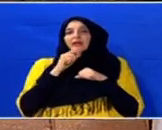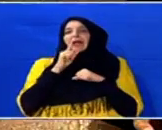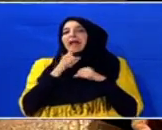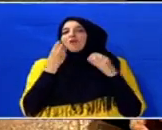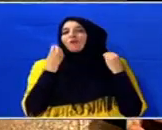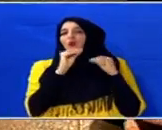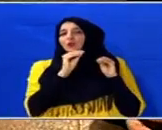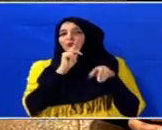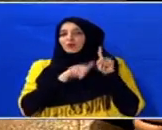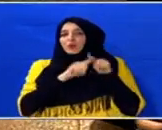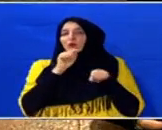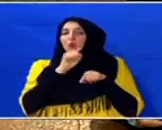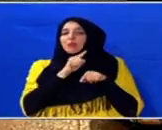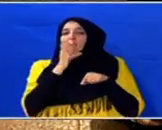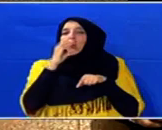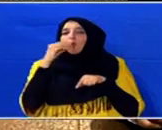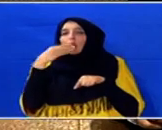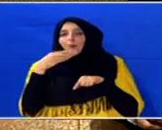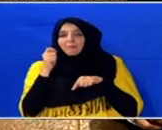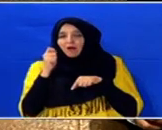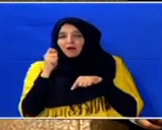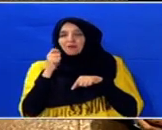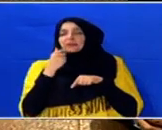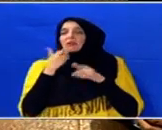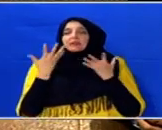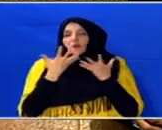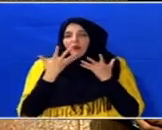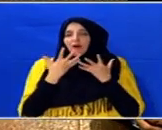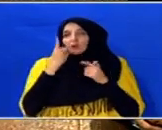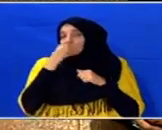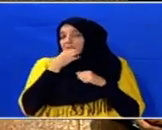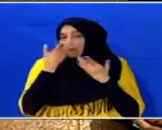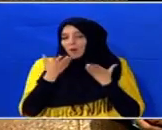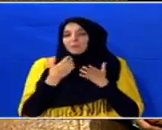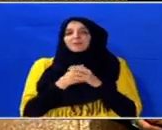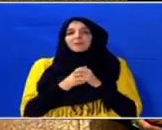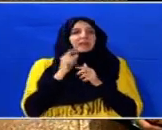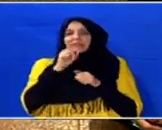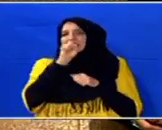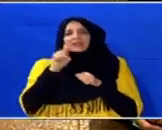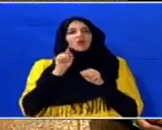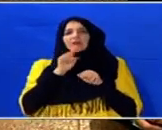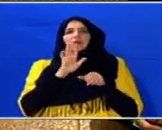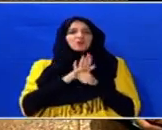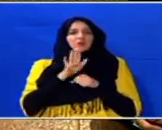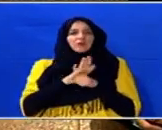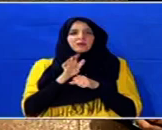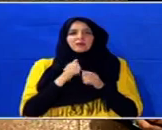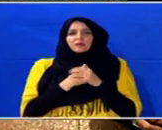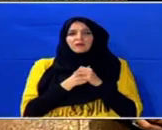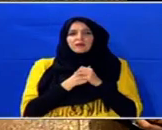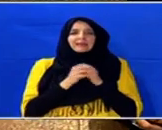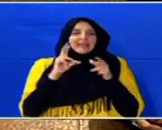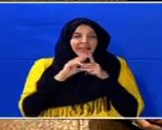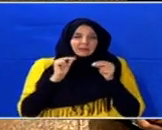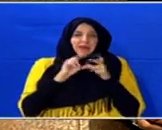واضح عندك سؤال واضح. ثاني نعم عندك سؤال ثاني لا هذا هو ما شيخ وهذا صفوا لي خاطري مليح